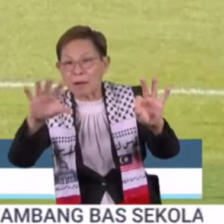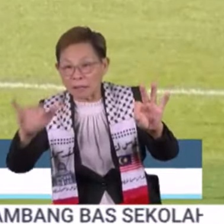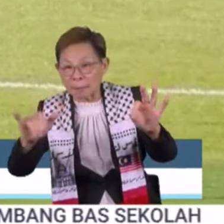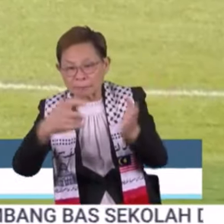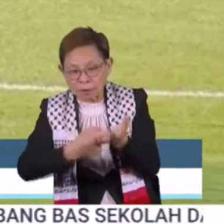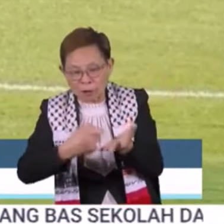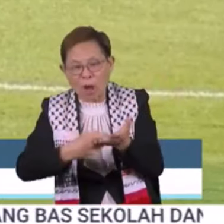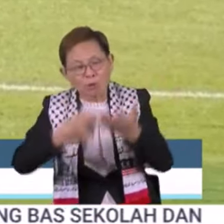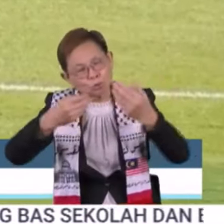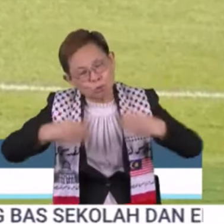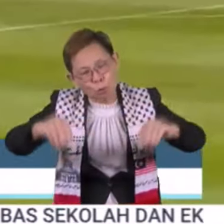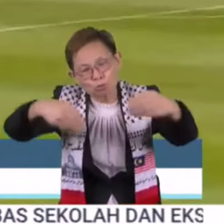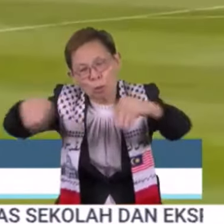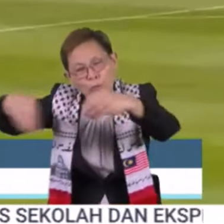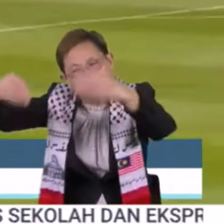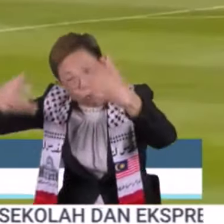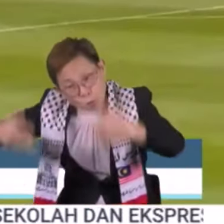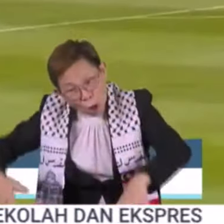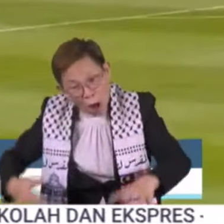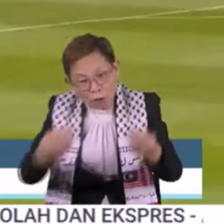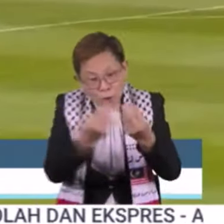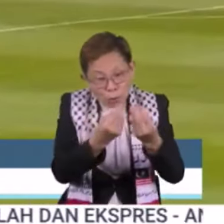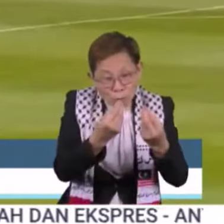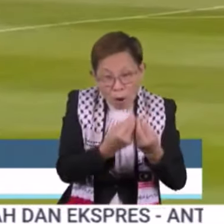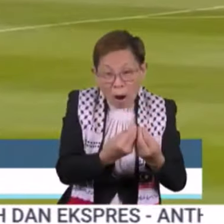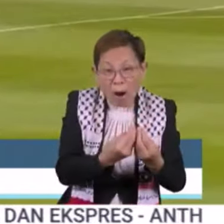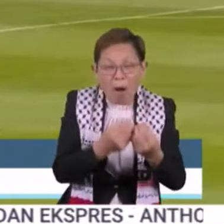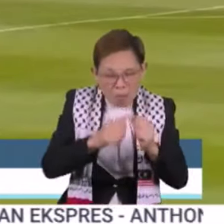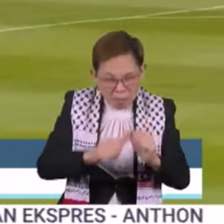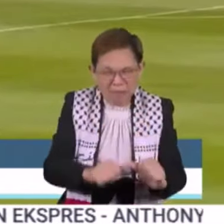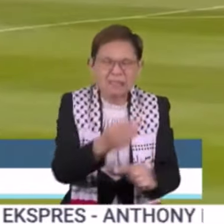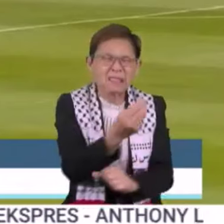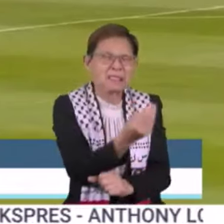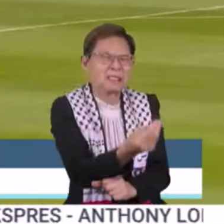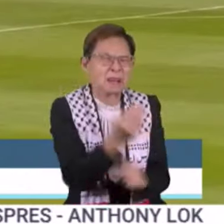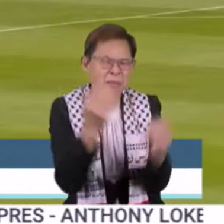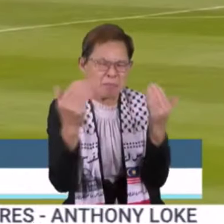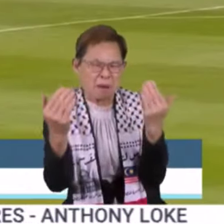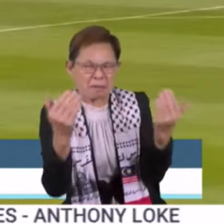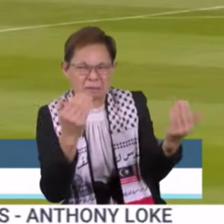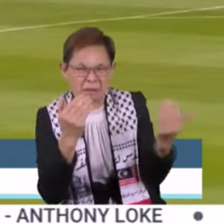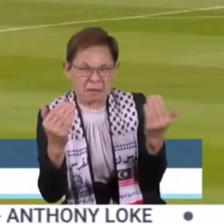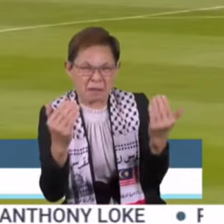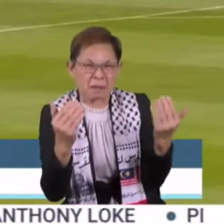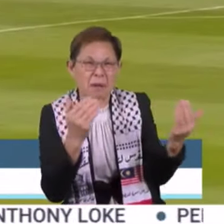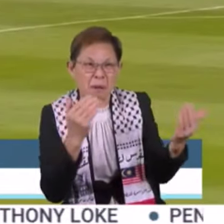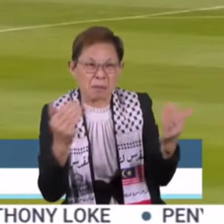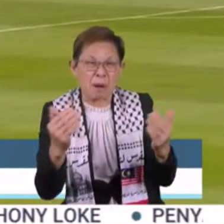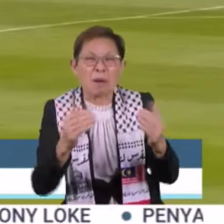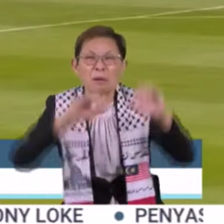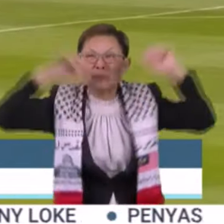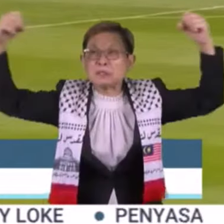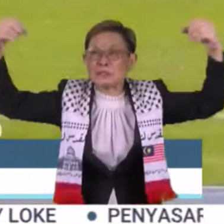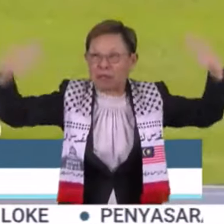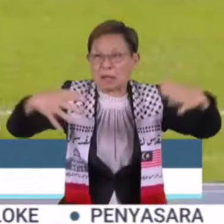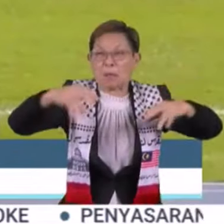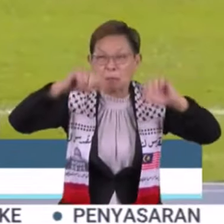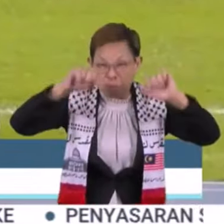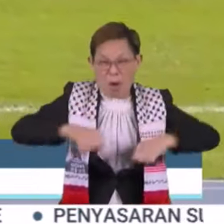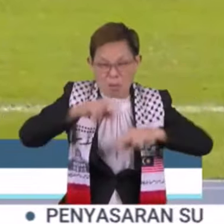9,856 tiket sudah terjual. Jumlah itu boleh saya katakan masih sedikit jika dibandingkan dengan kapasiti stadium yang